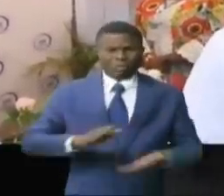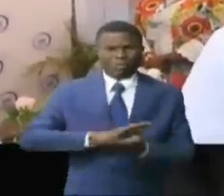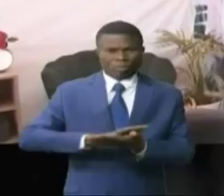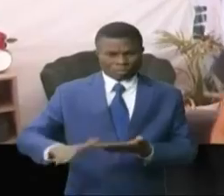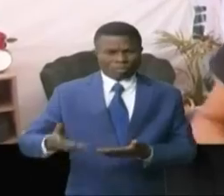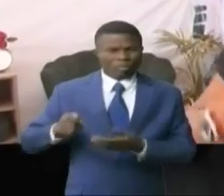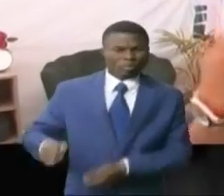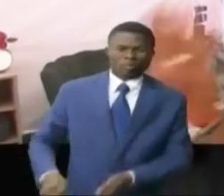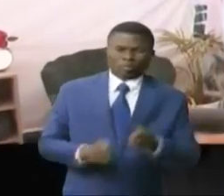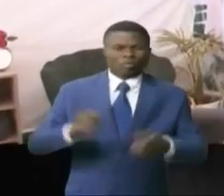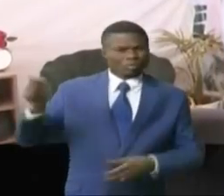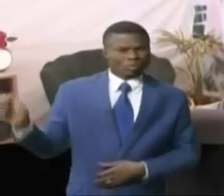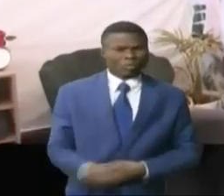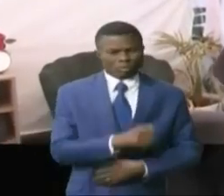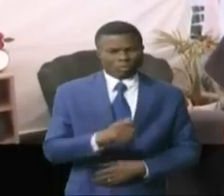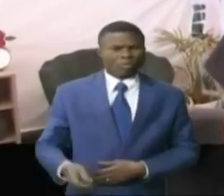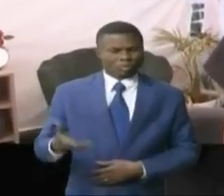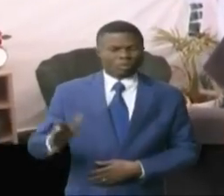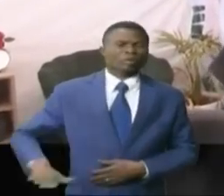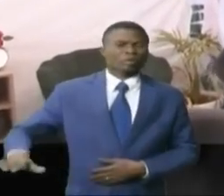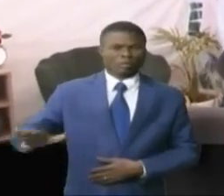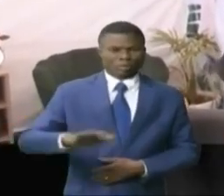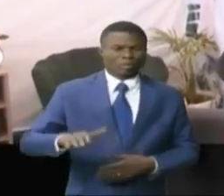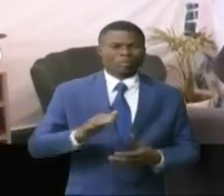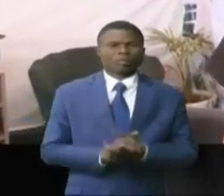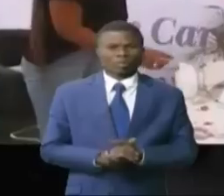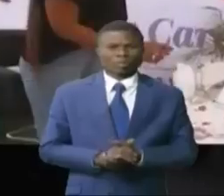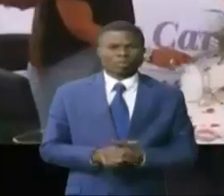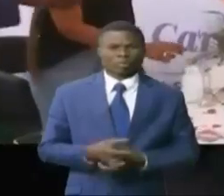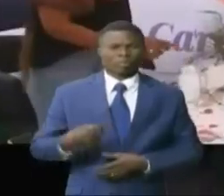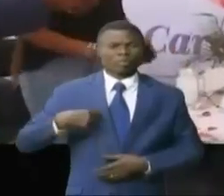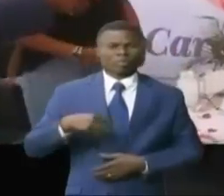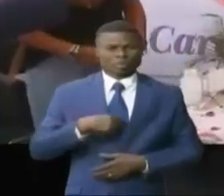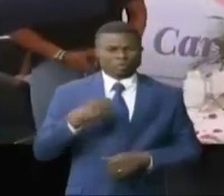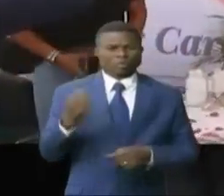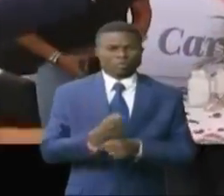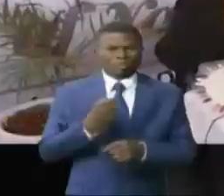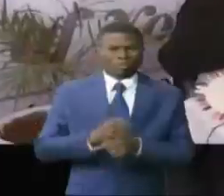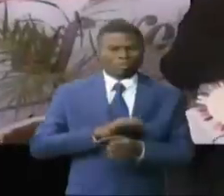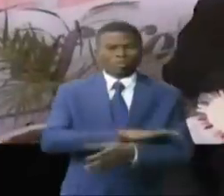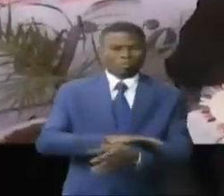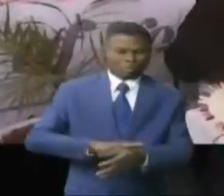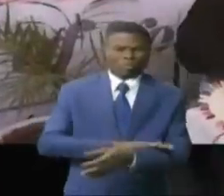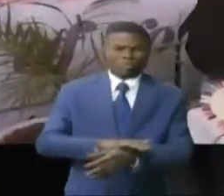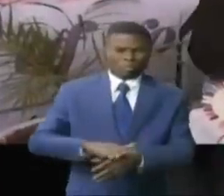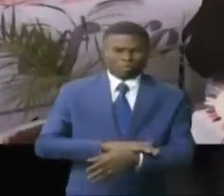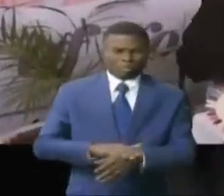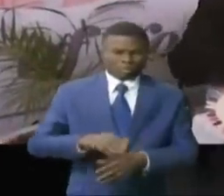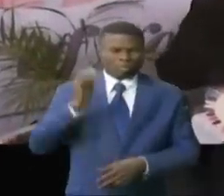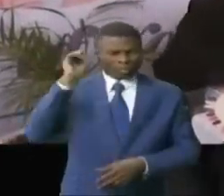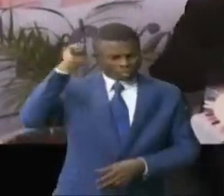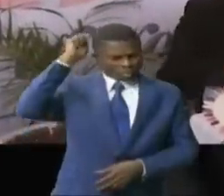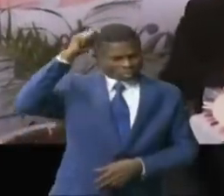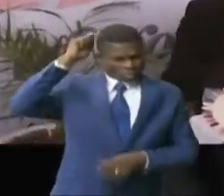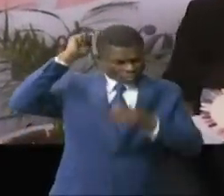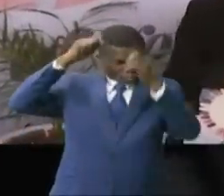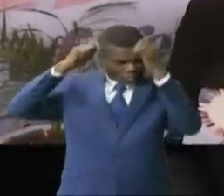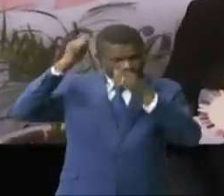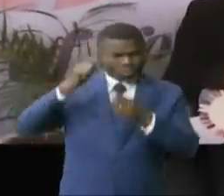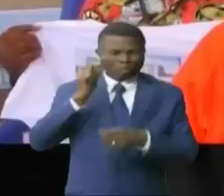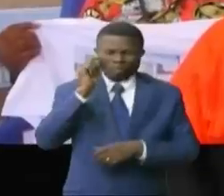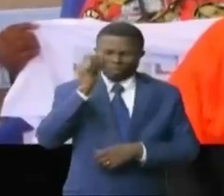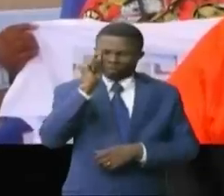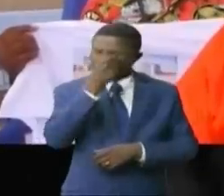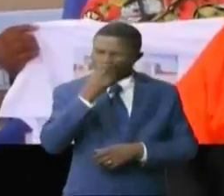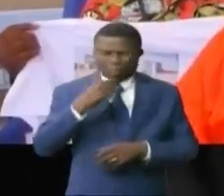décoration intérieure. On a les massages, on a la manicure, on a la pédicure, on fait